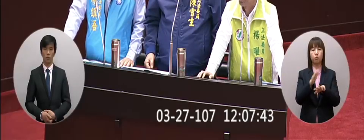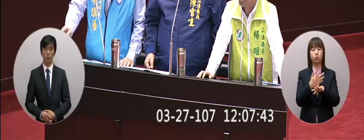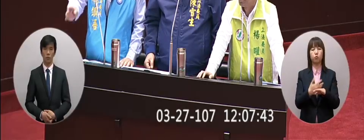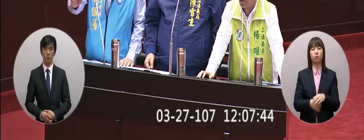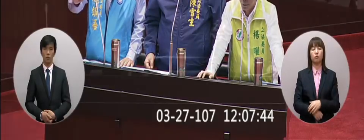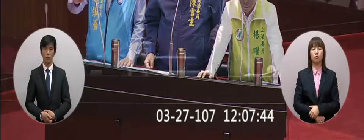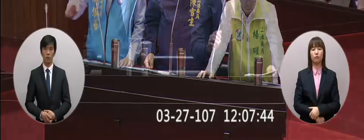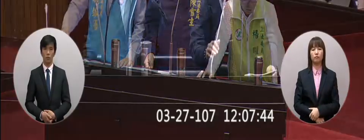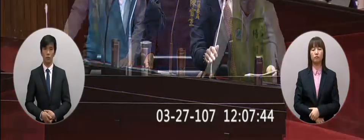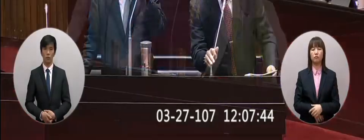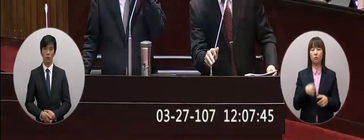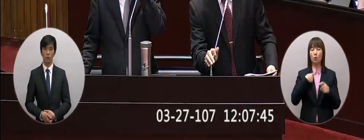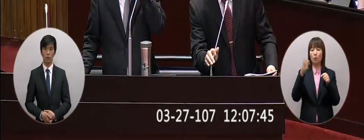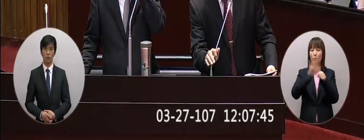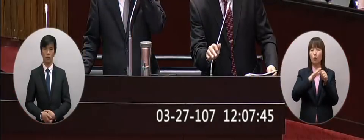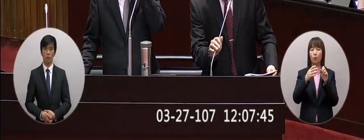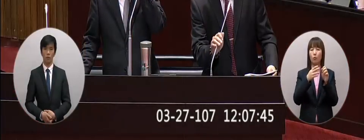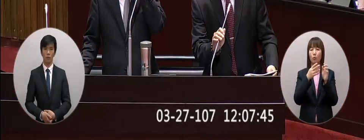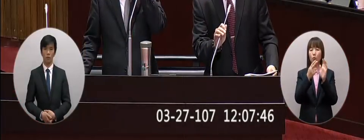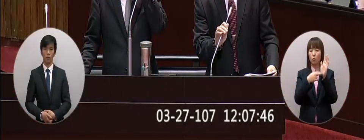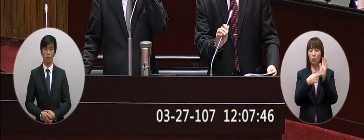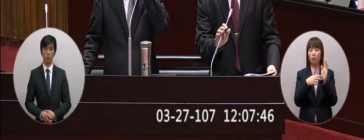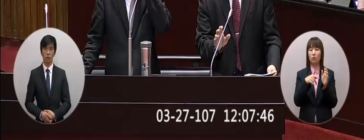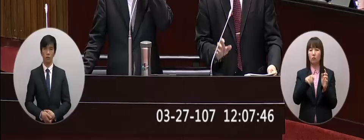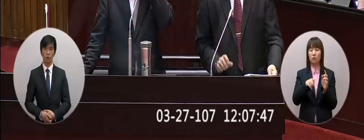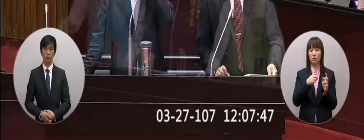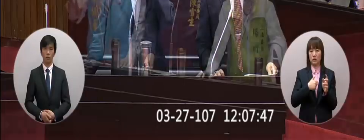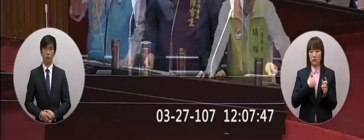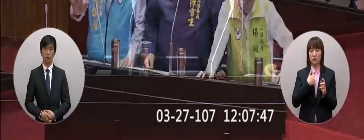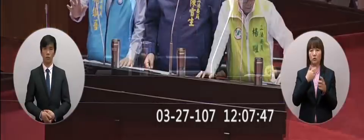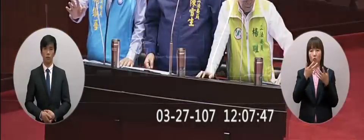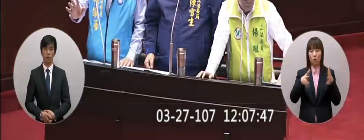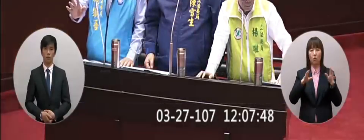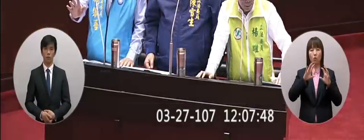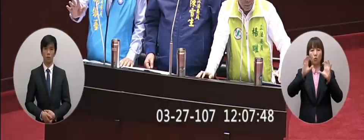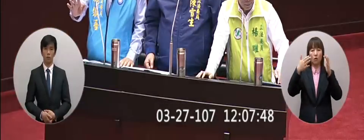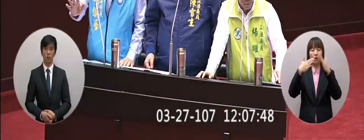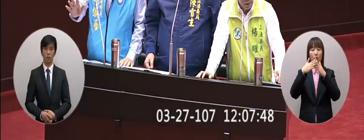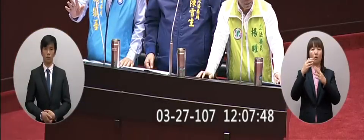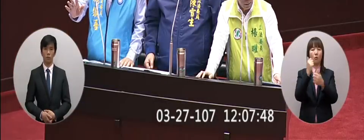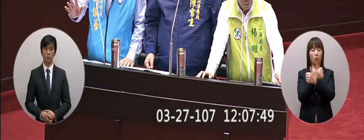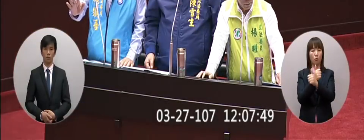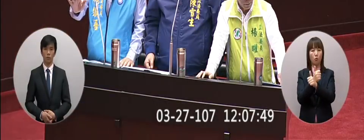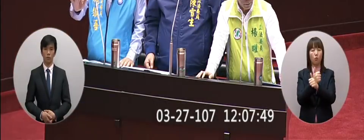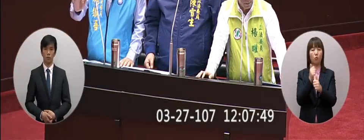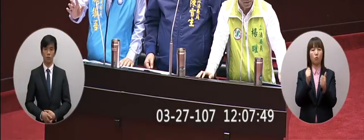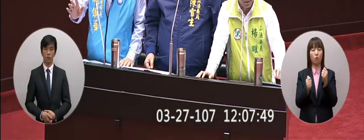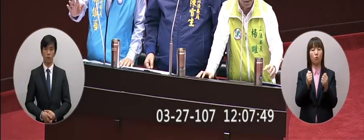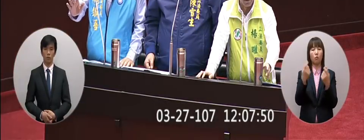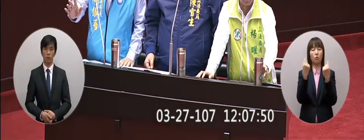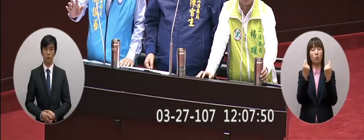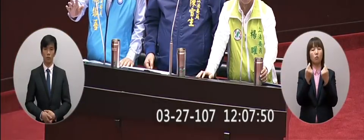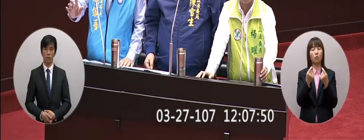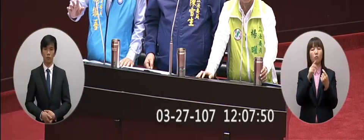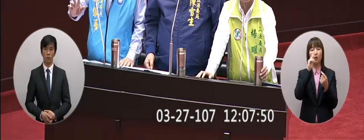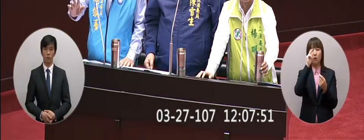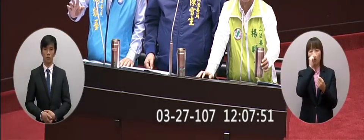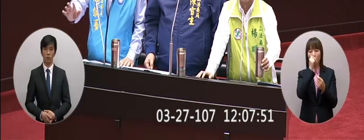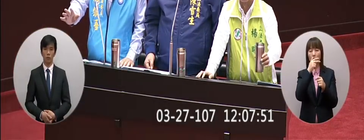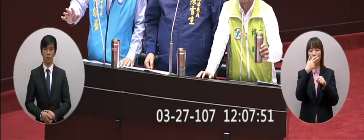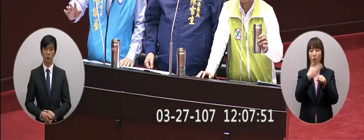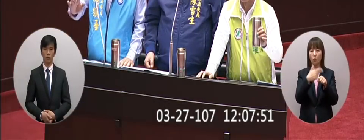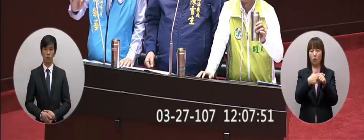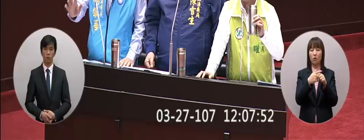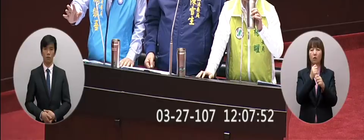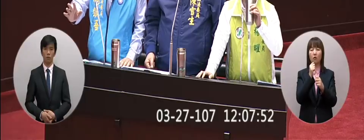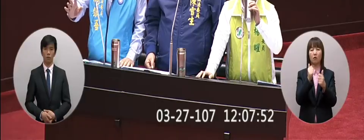这个部分哈，院长我补充一下， 好， 这个其实事实上哈，有很多的国考，有很多的国考，包含特殊的技职